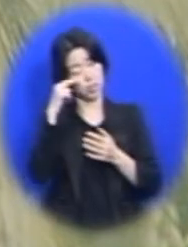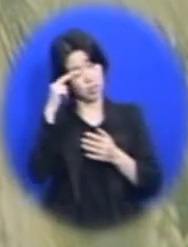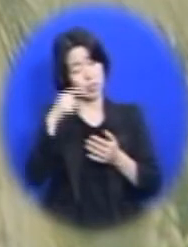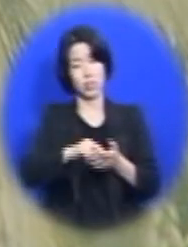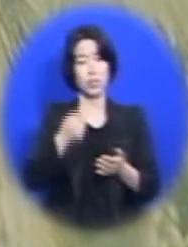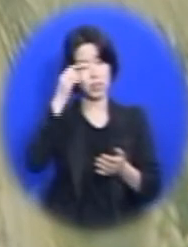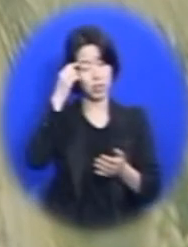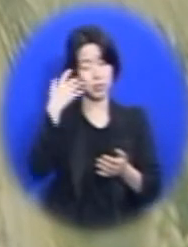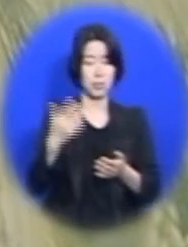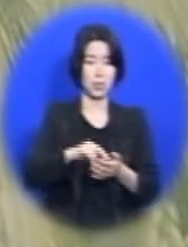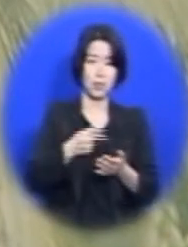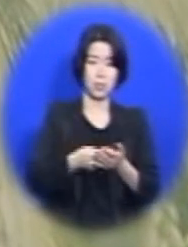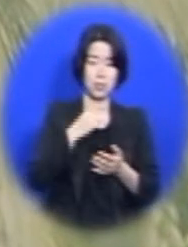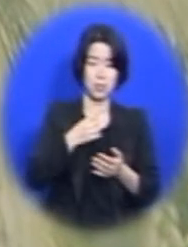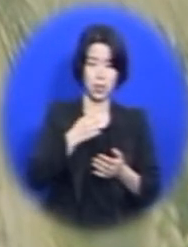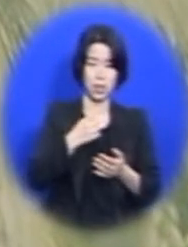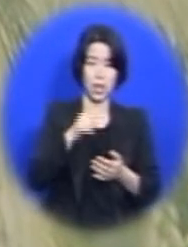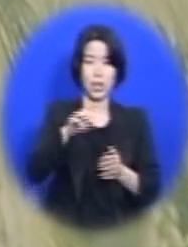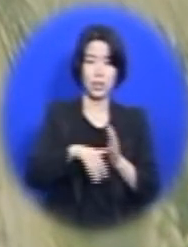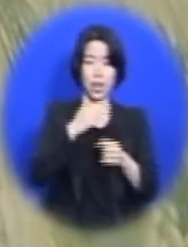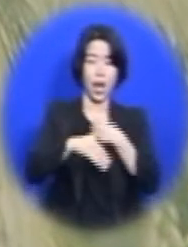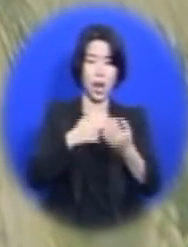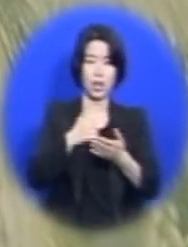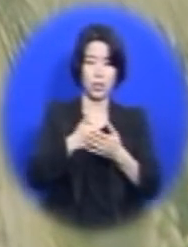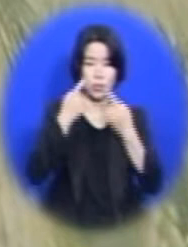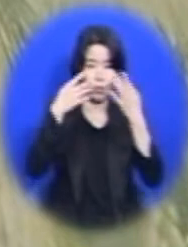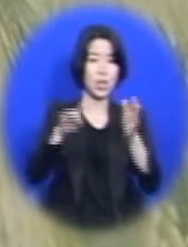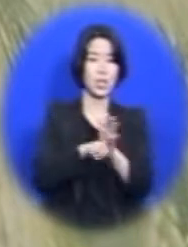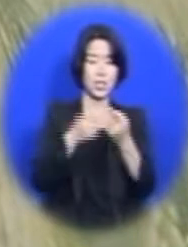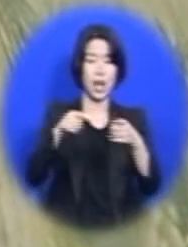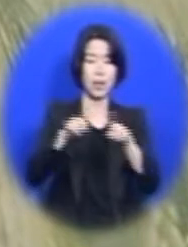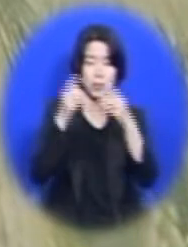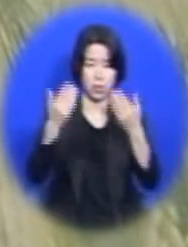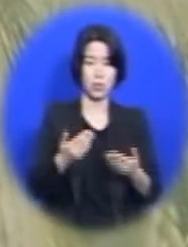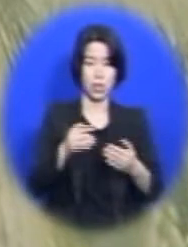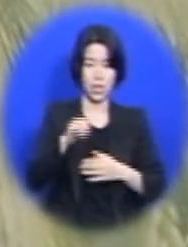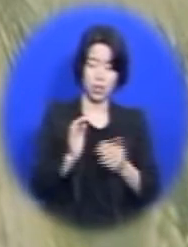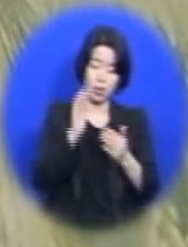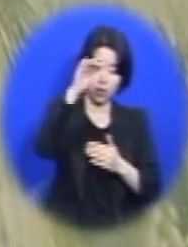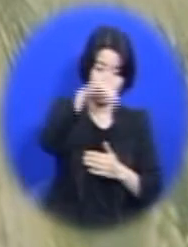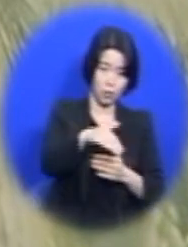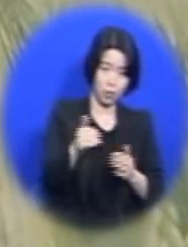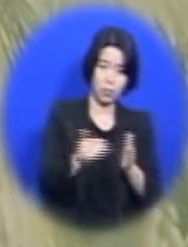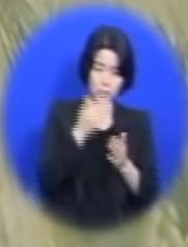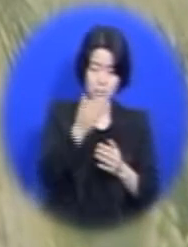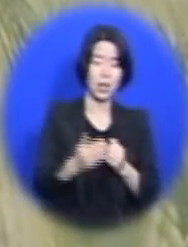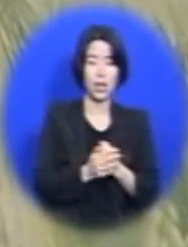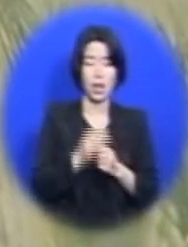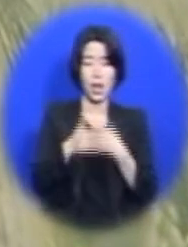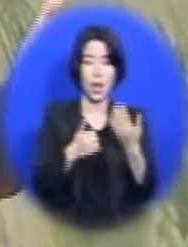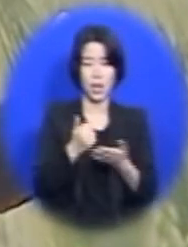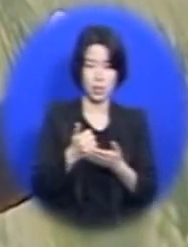제게 확신을 함께 주셨습니다. 이 고비를 넘길 것이다. 하나님이 이